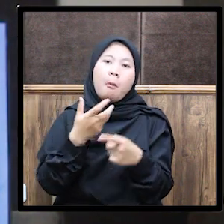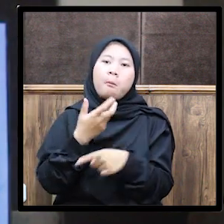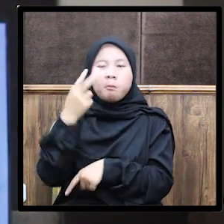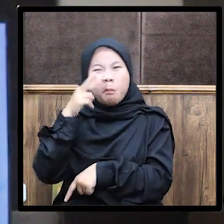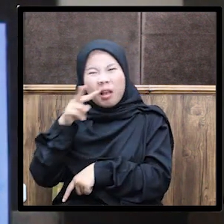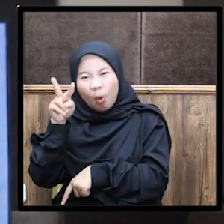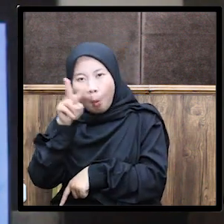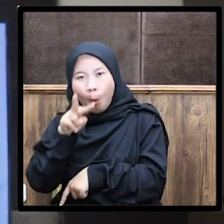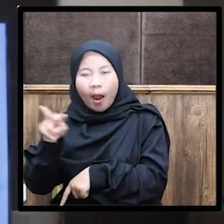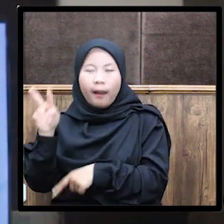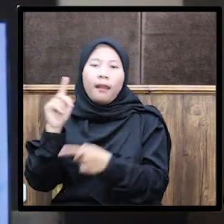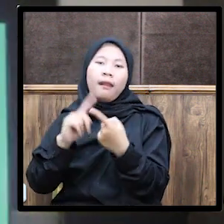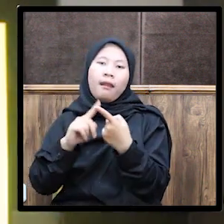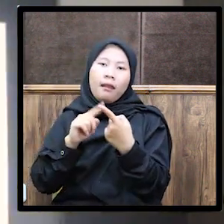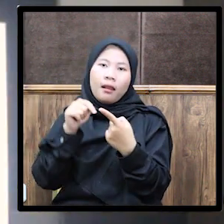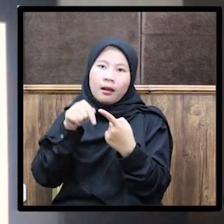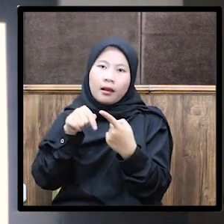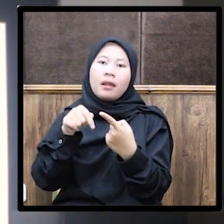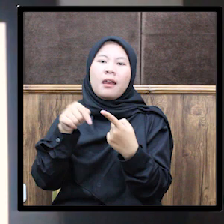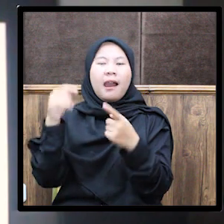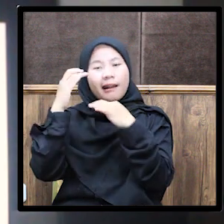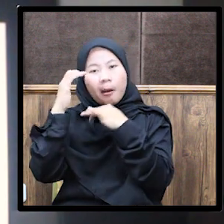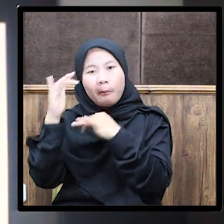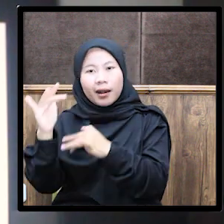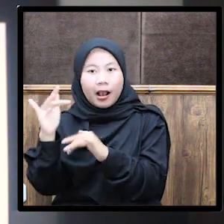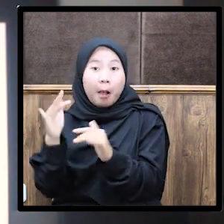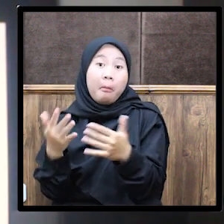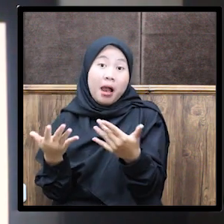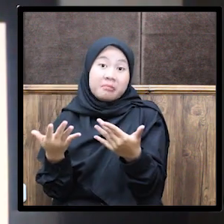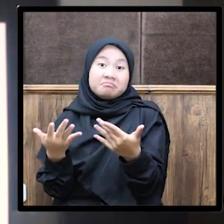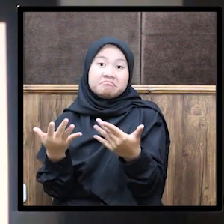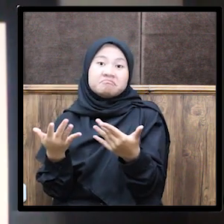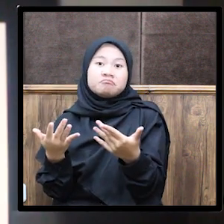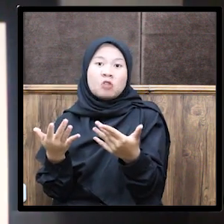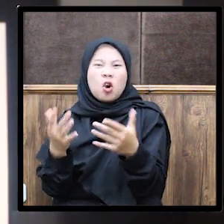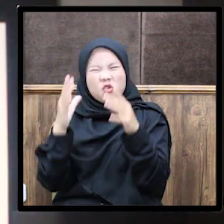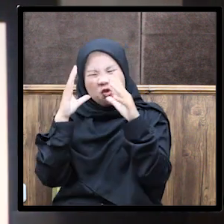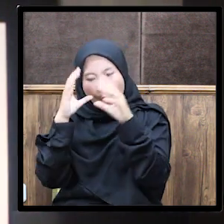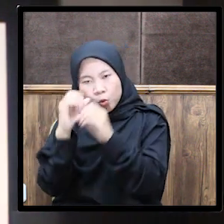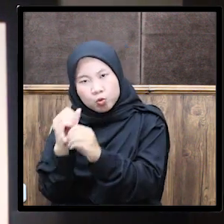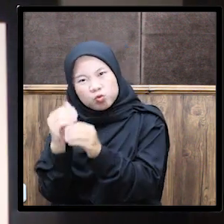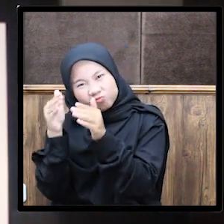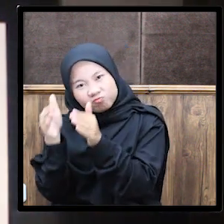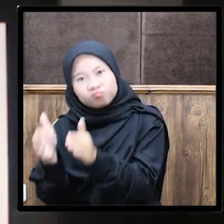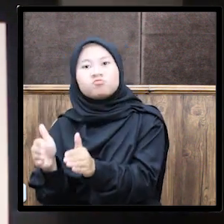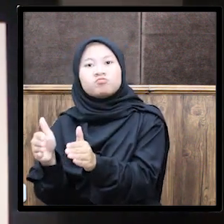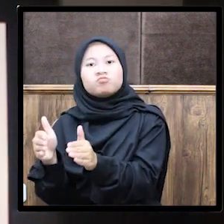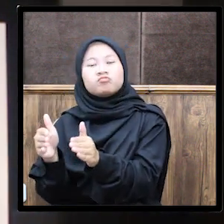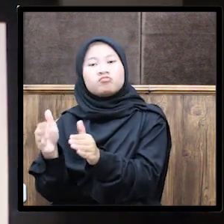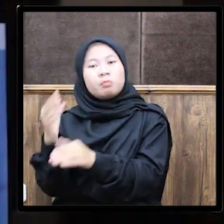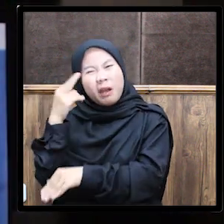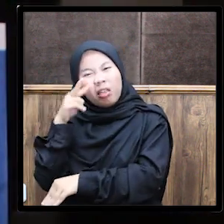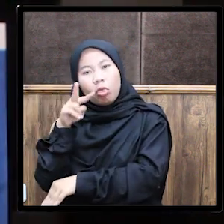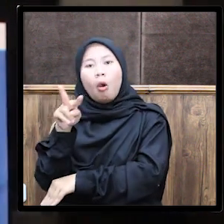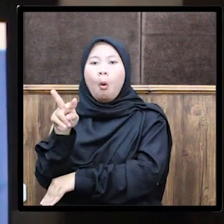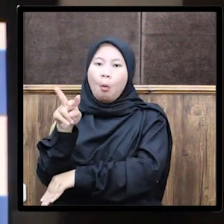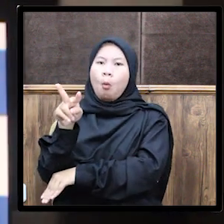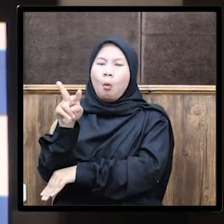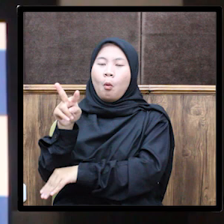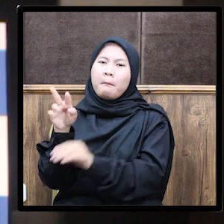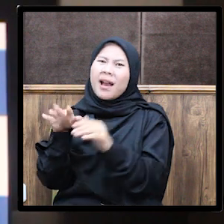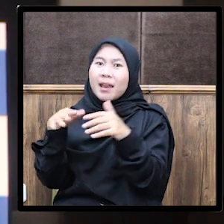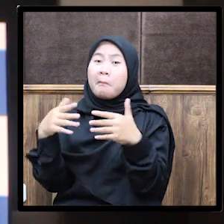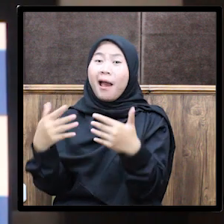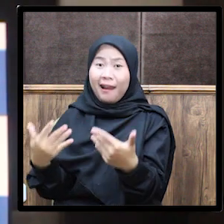lakukan, dan harapannya memang dengan berfokus pada pemantauan bagaimana sih hak